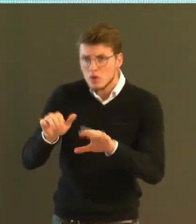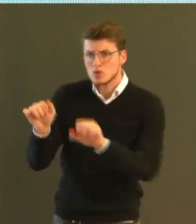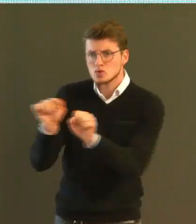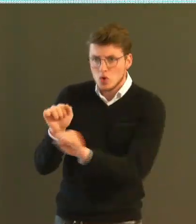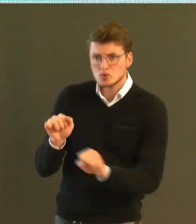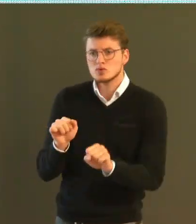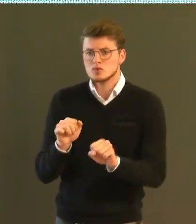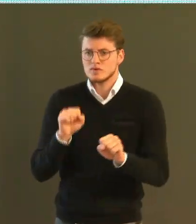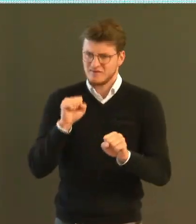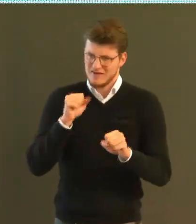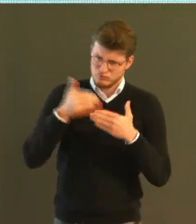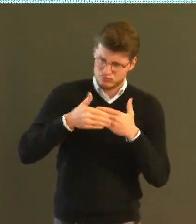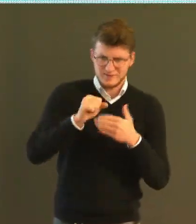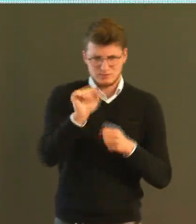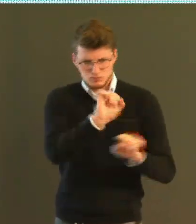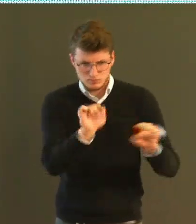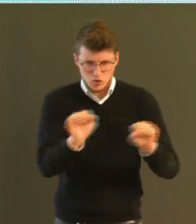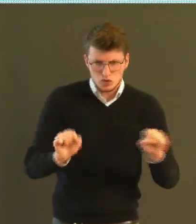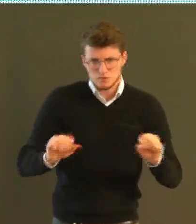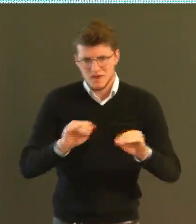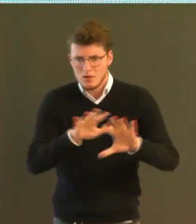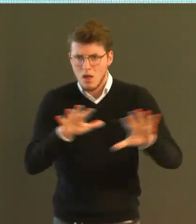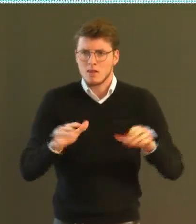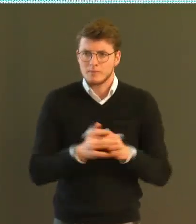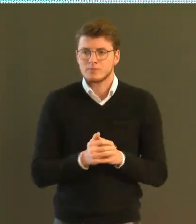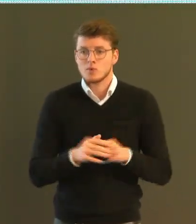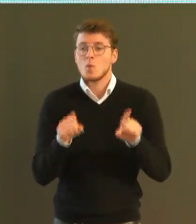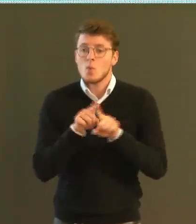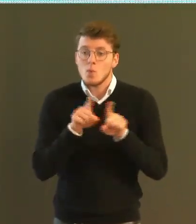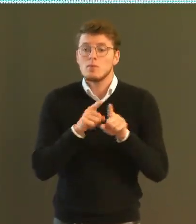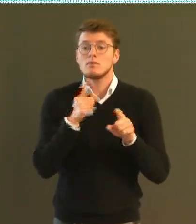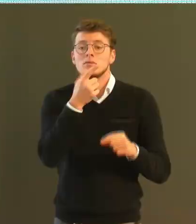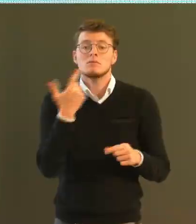timo glock all blacks